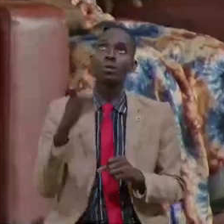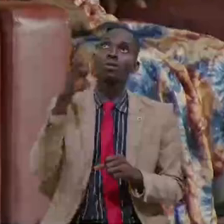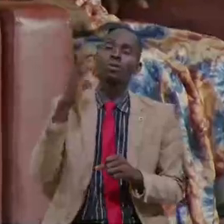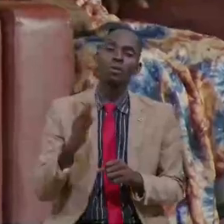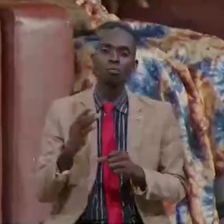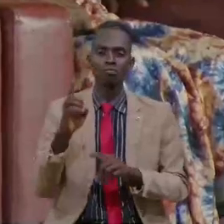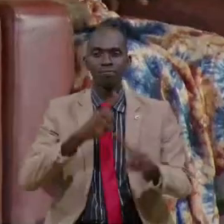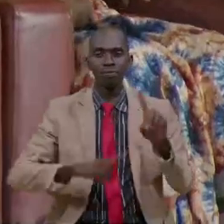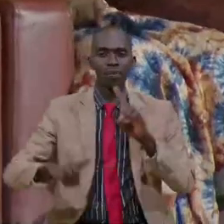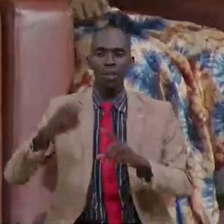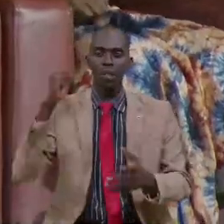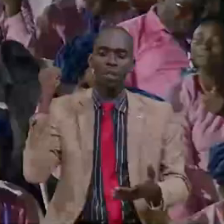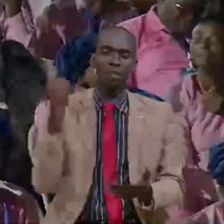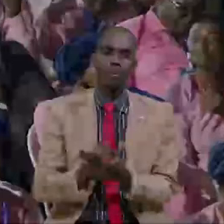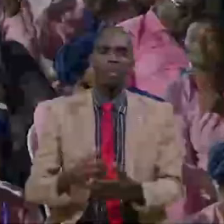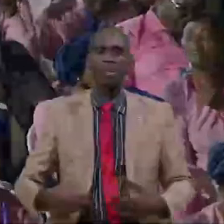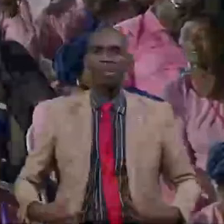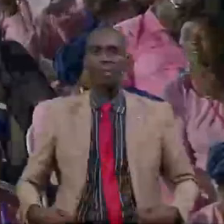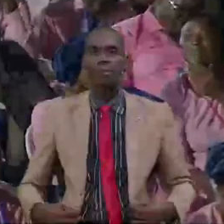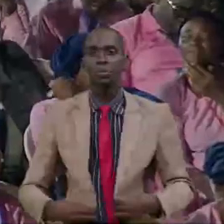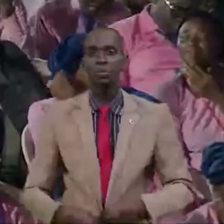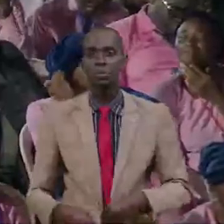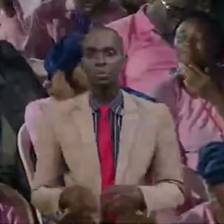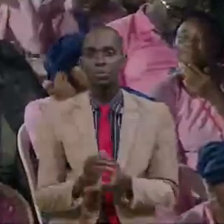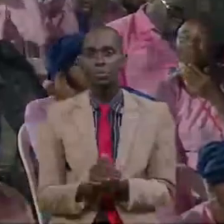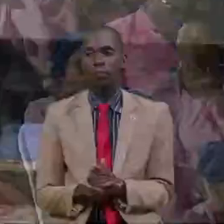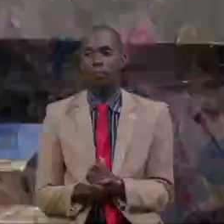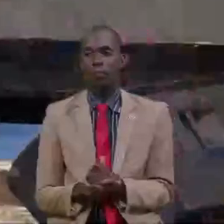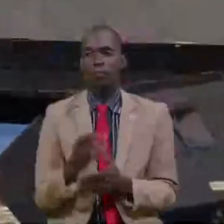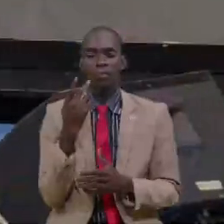de Dieu. Donnez-moi un bonbon, amen.